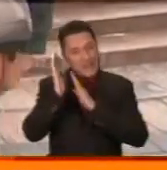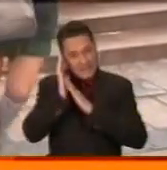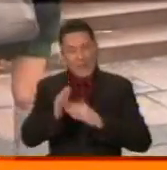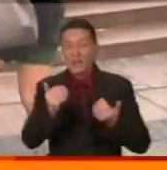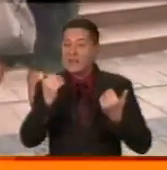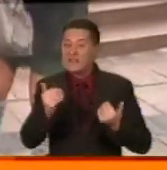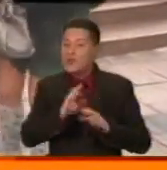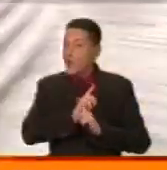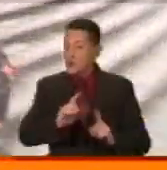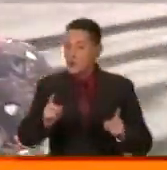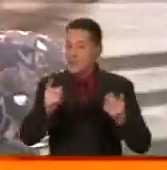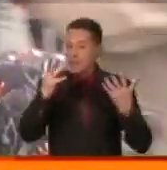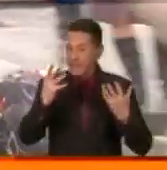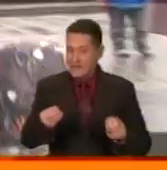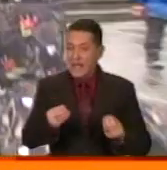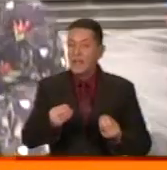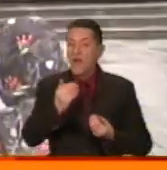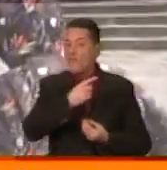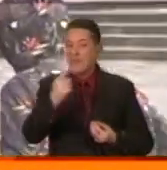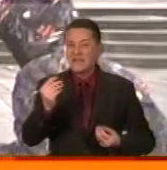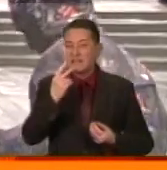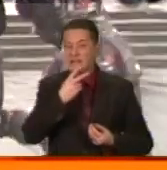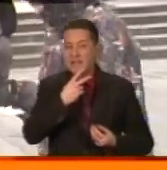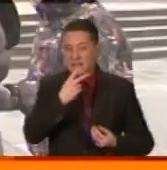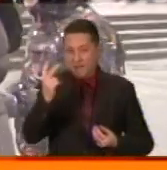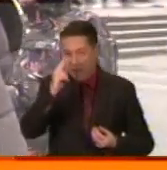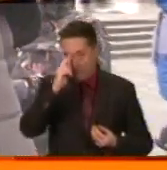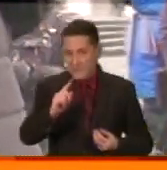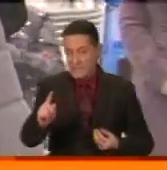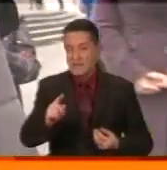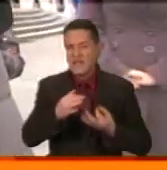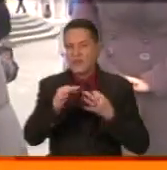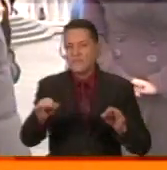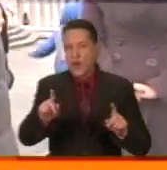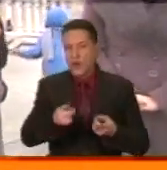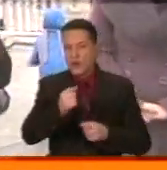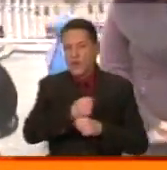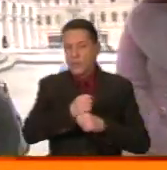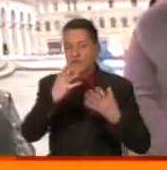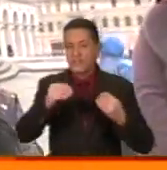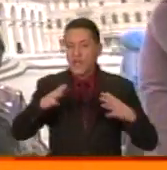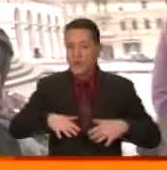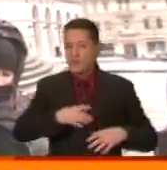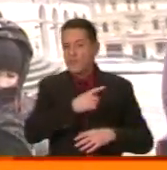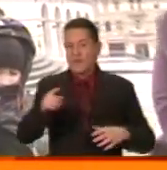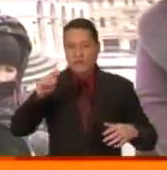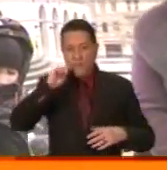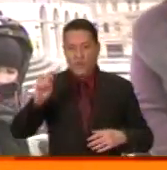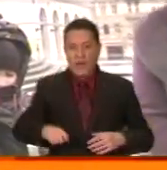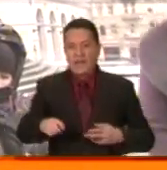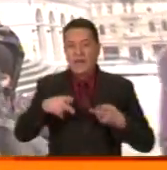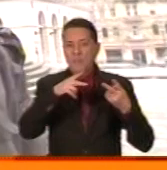ж особливий день. Уперше за два останні місяці Хатія дозволяє собі короткий робочий день. Із Грузії вперше в Україну до неї